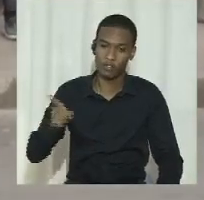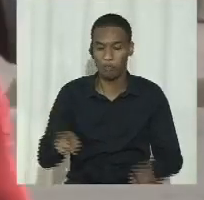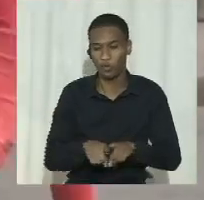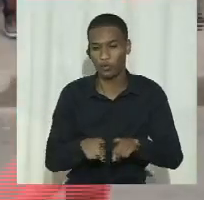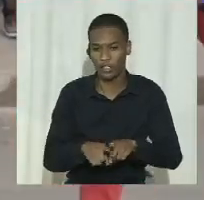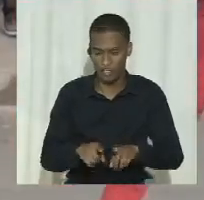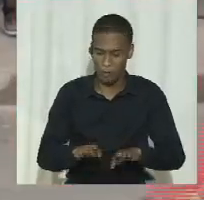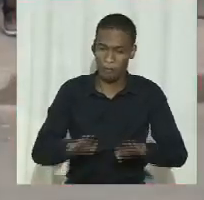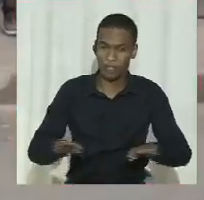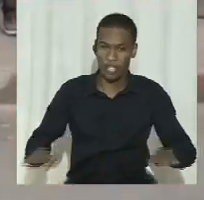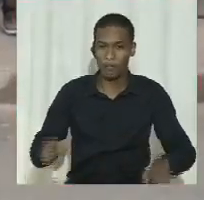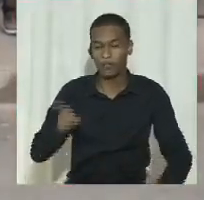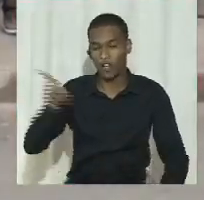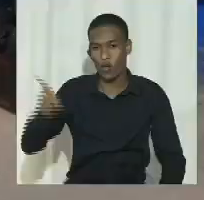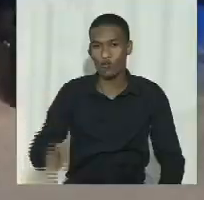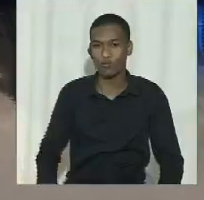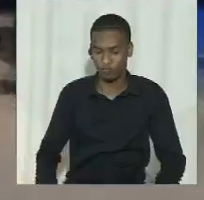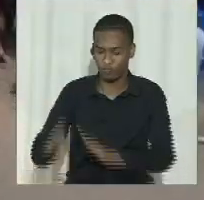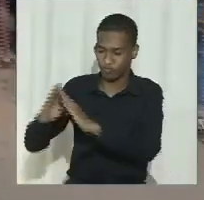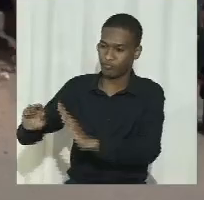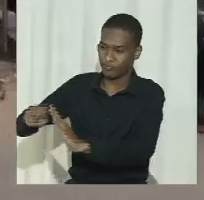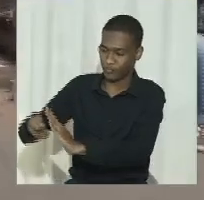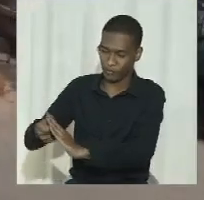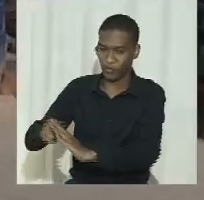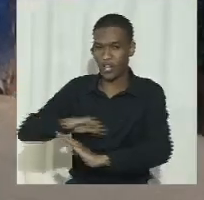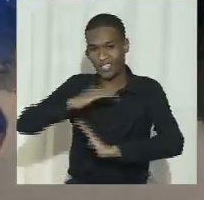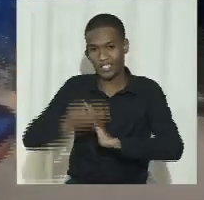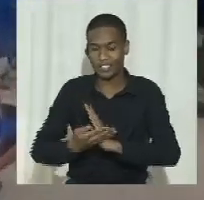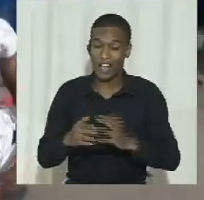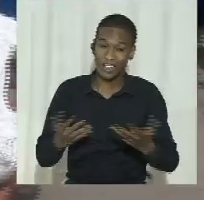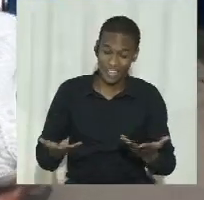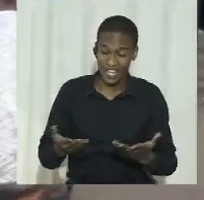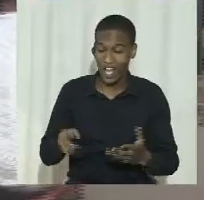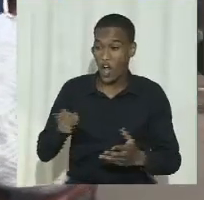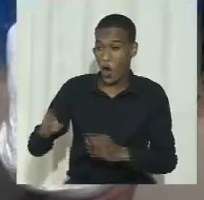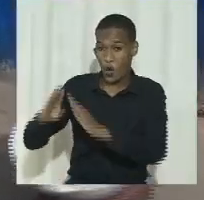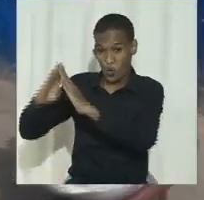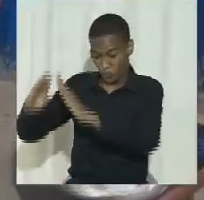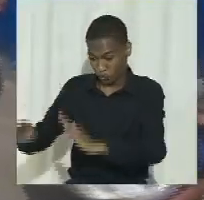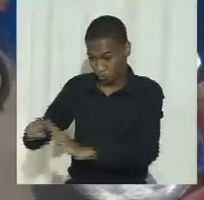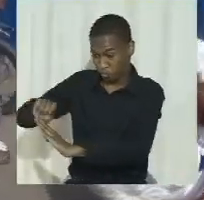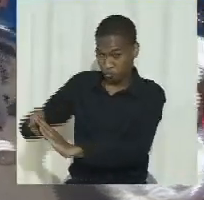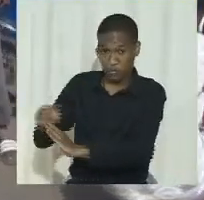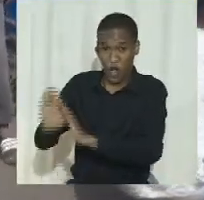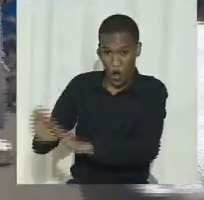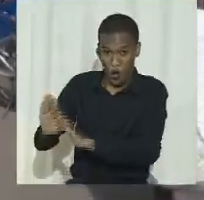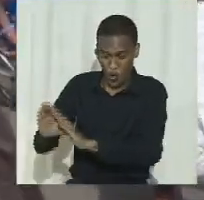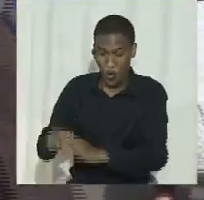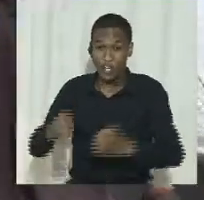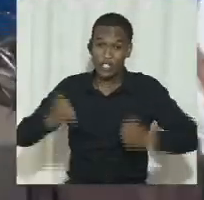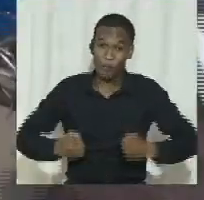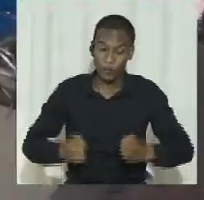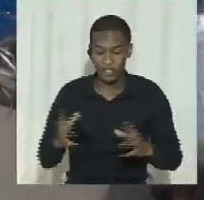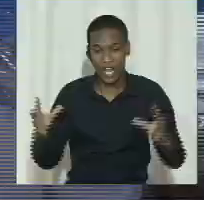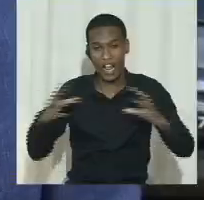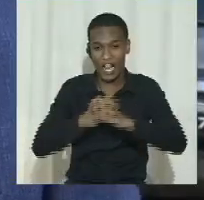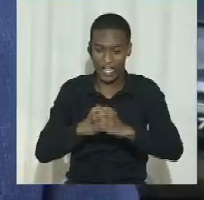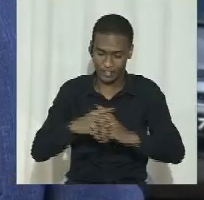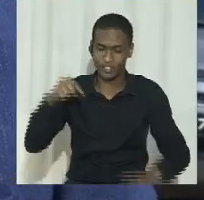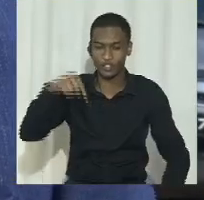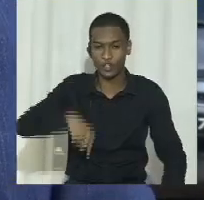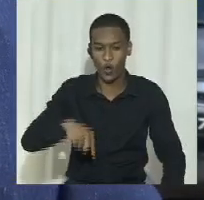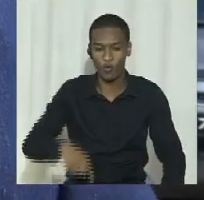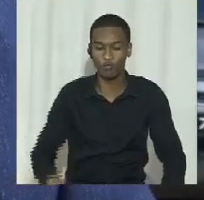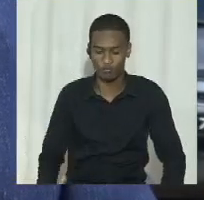lamina napetraka ao anatin'ny fihiboana manontolo na confinement total izay atomboka ny sabotsy sy alahady ho avy izao. Ka mba hamora